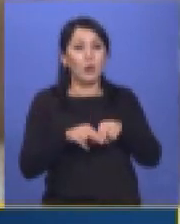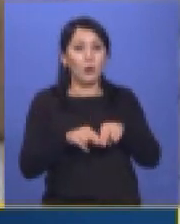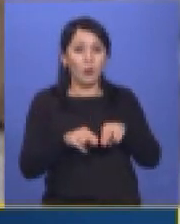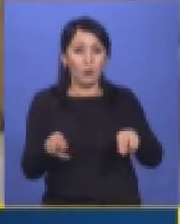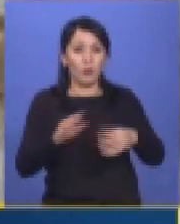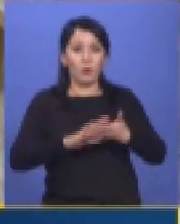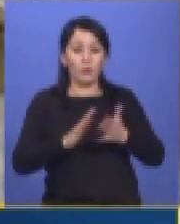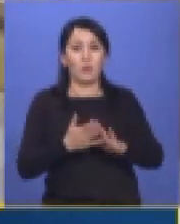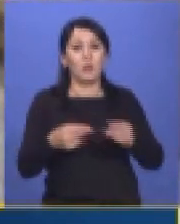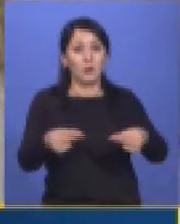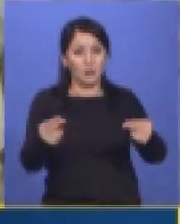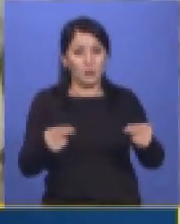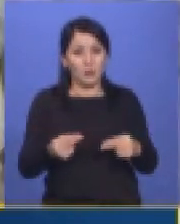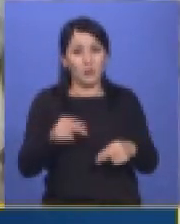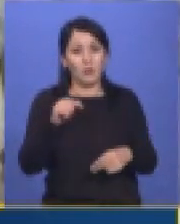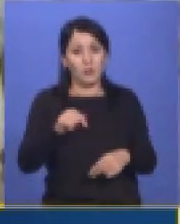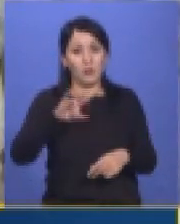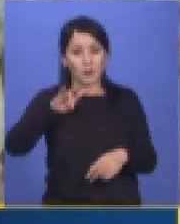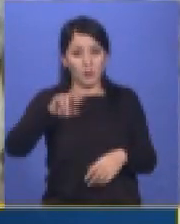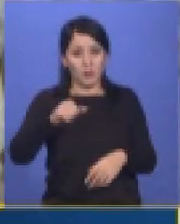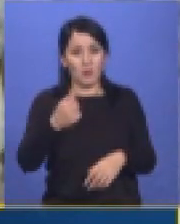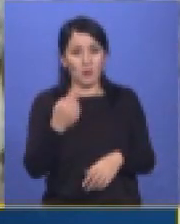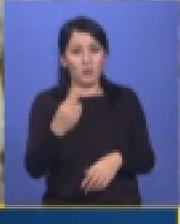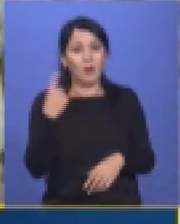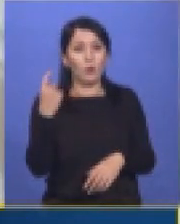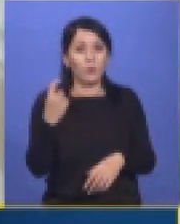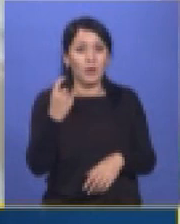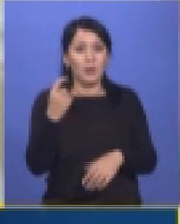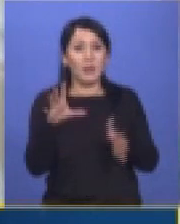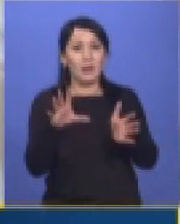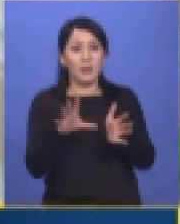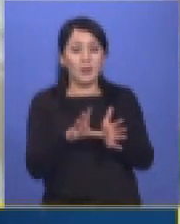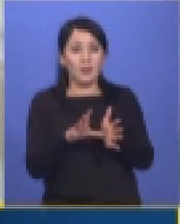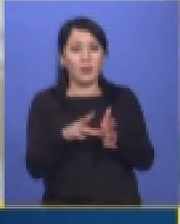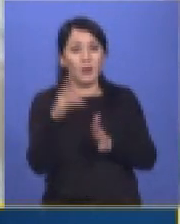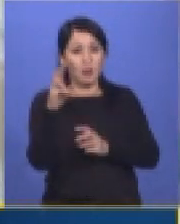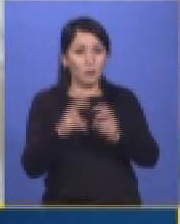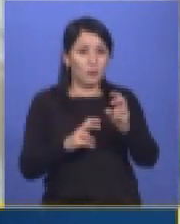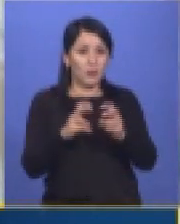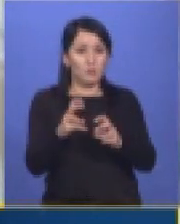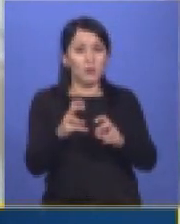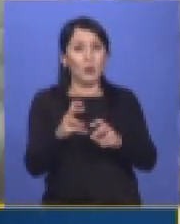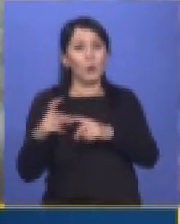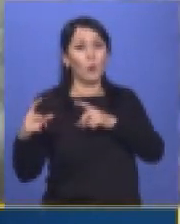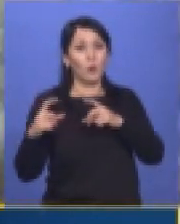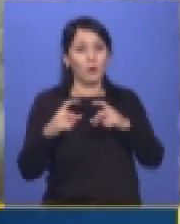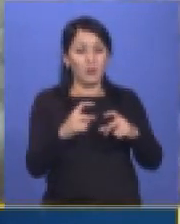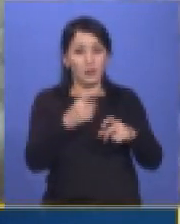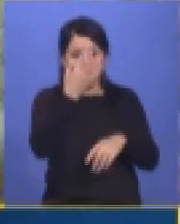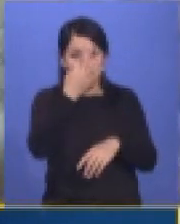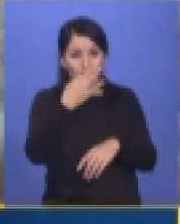орнату жөніндегі үкіметаралық келісімге қол қойды. Енді ұлттық экономиканың энергетикалық, агроөнеркәсіптік,